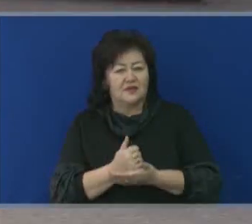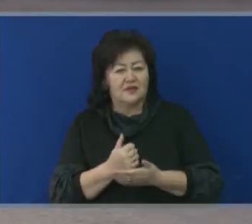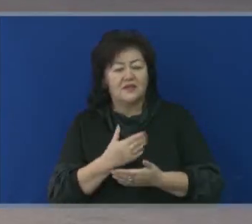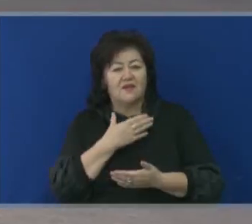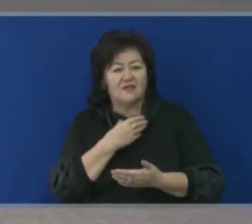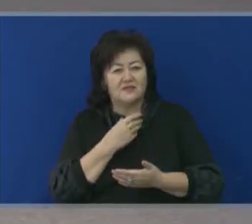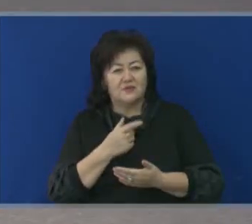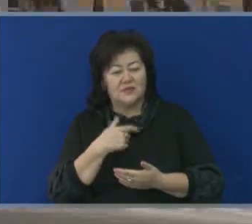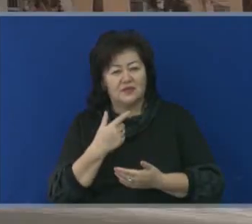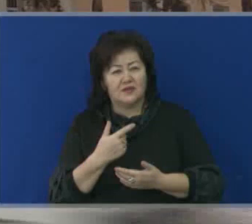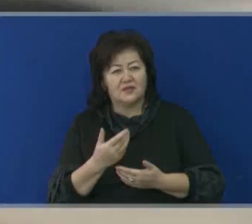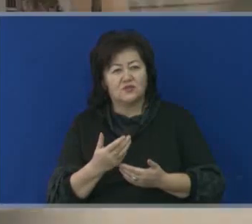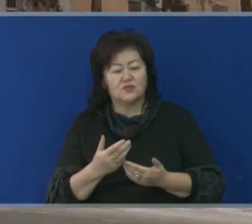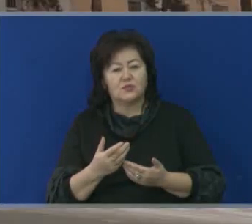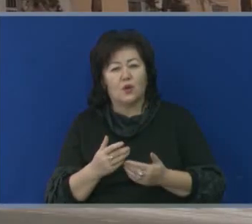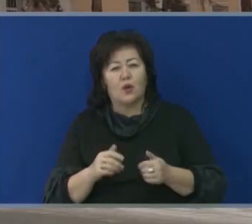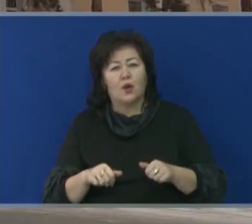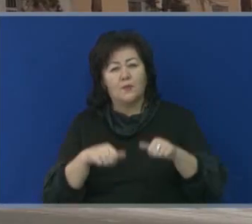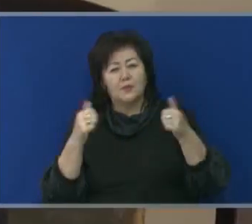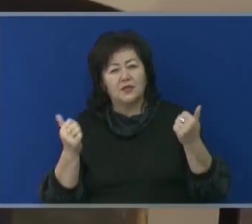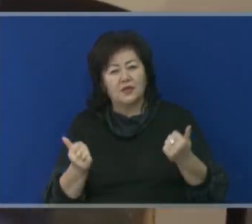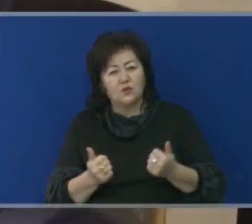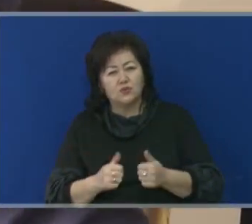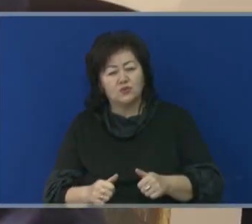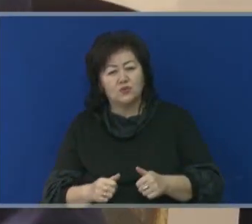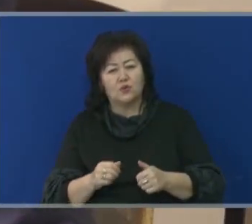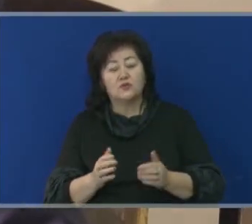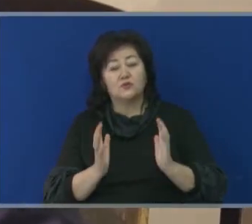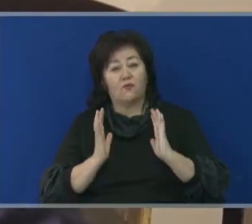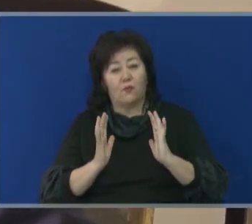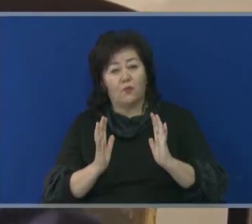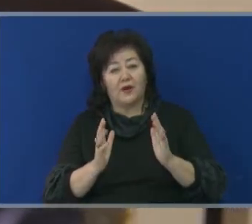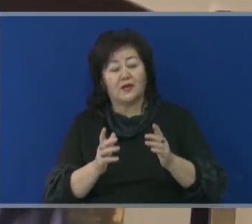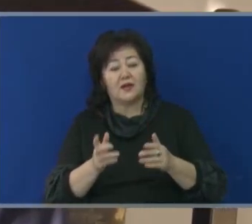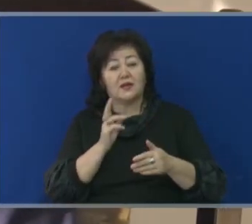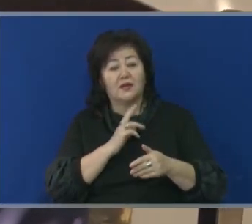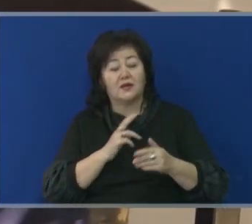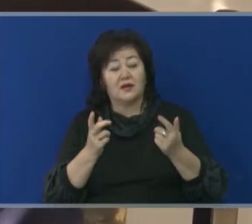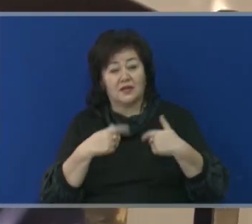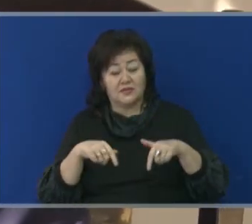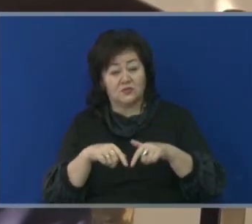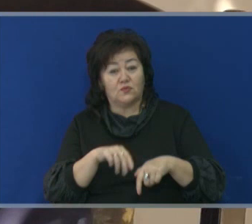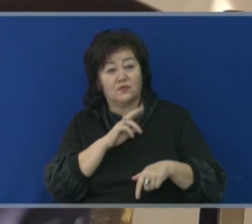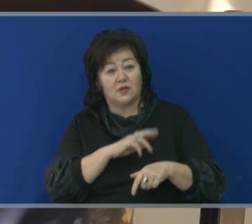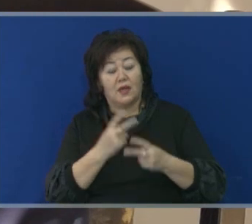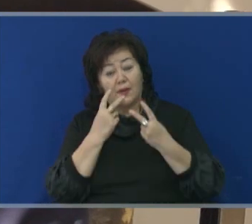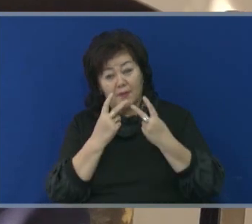отметил, что сейчас ведутся работы по благоустройству парка. Ну, парк мен уже 4-5 лет аралап, көріп.